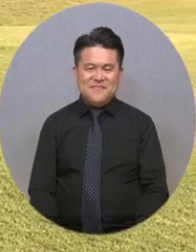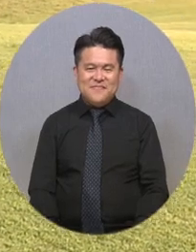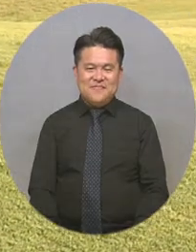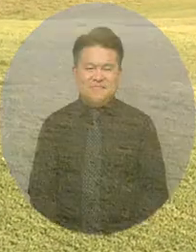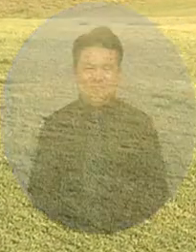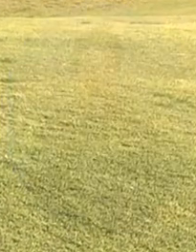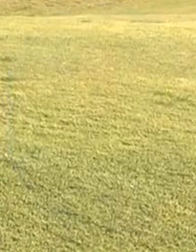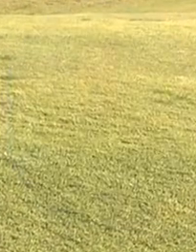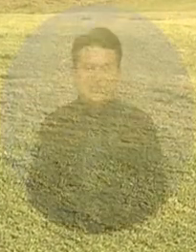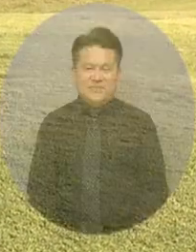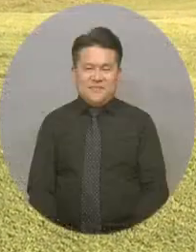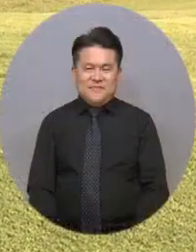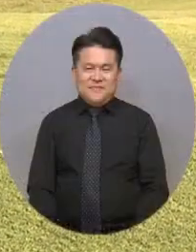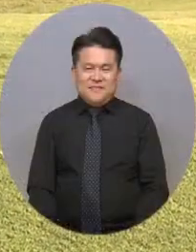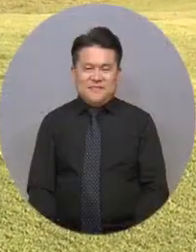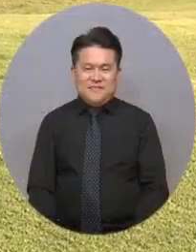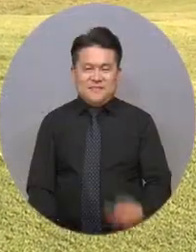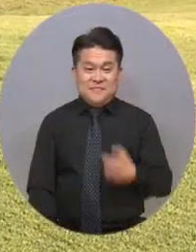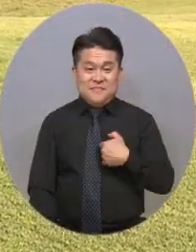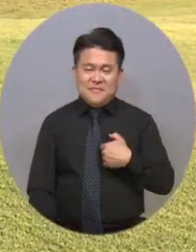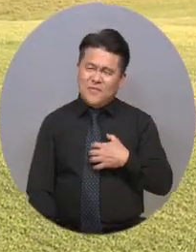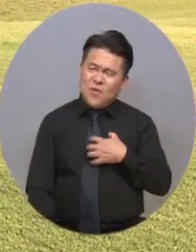내가 걱정인데.